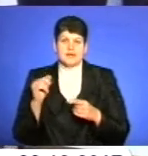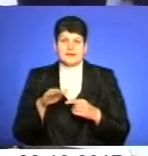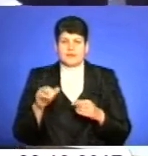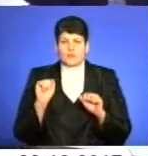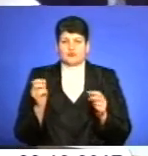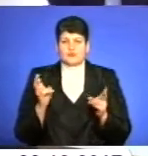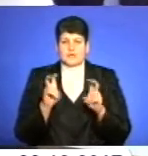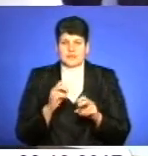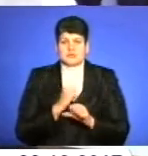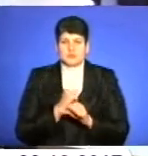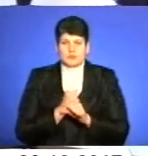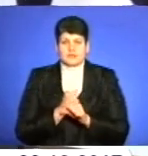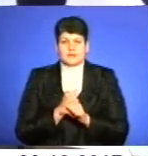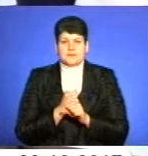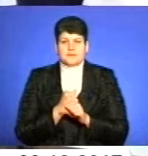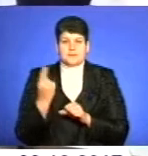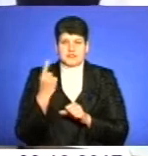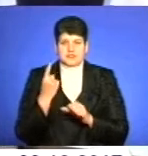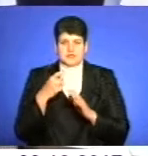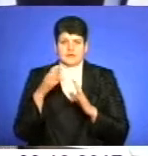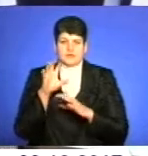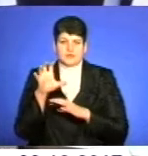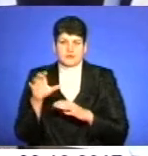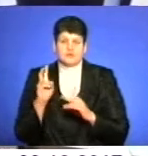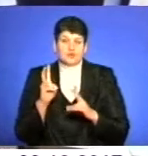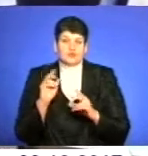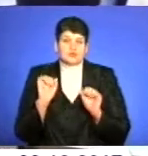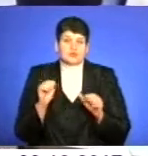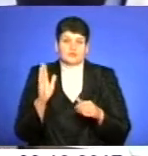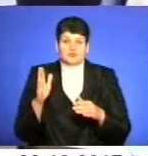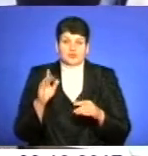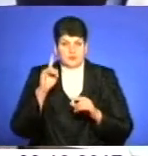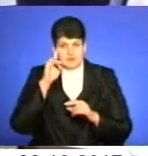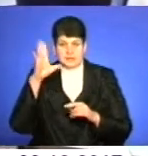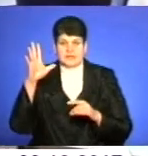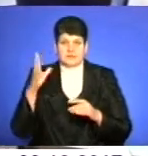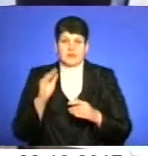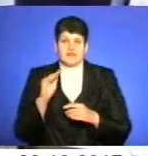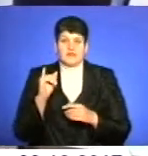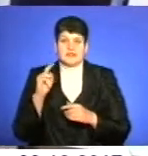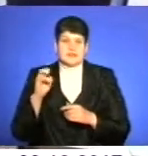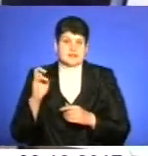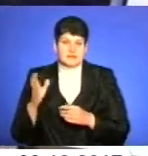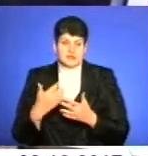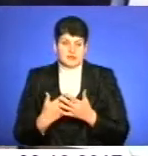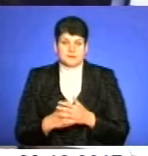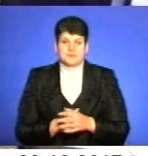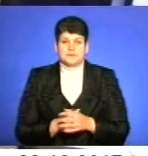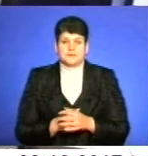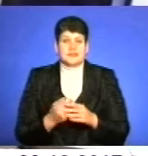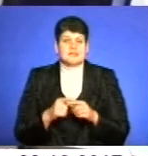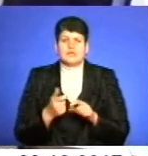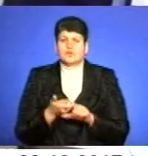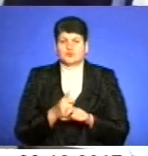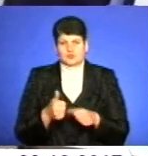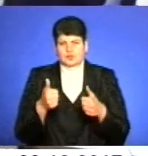і, можливо, вони навіть надихнуть когось. І хтось, може, навіть стане видатним фізиком або зробить якесь велике відкриття в нашій історії. Це є дуже добре.